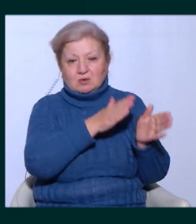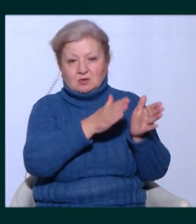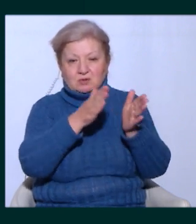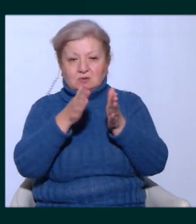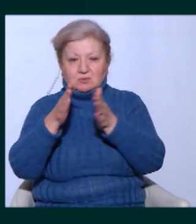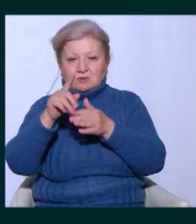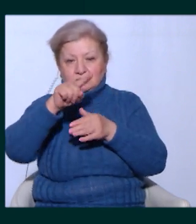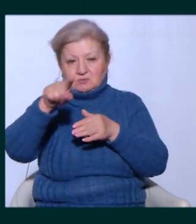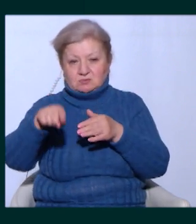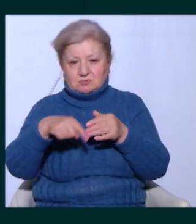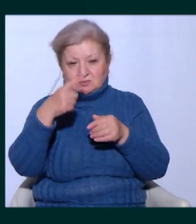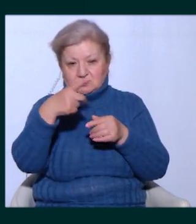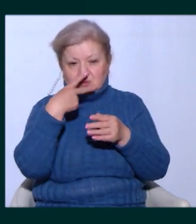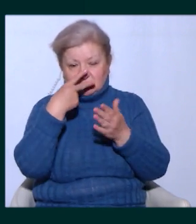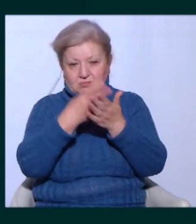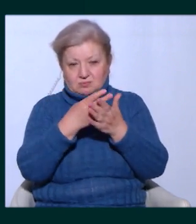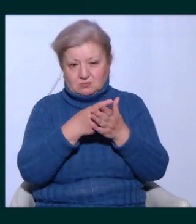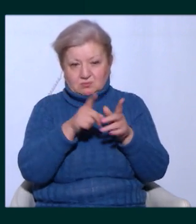აი ასეთნაირად.